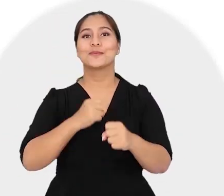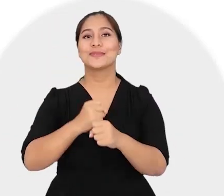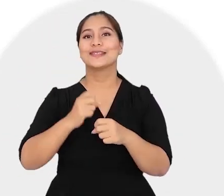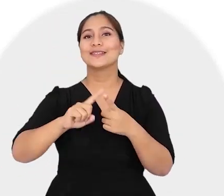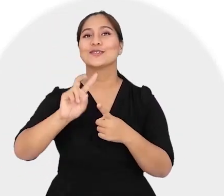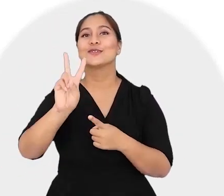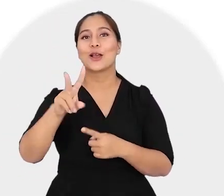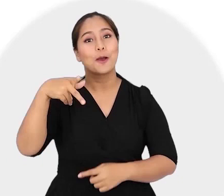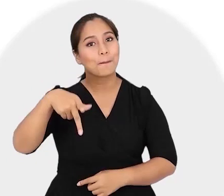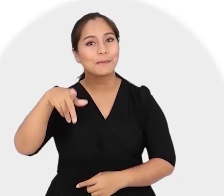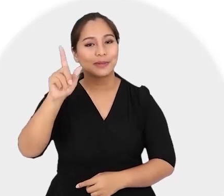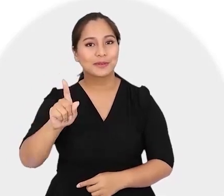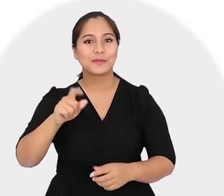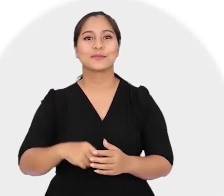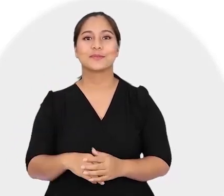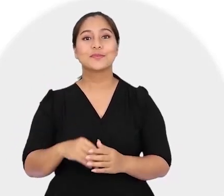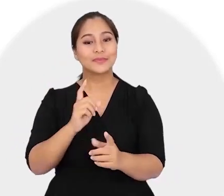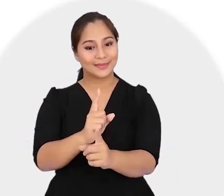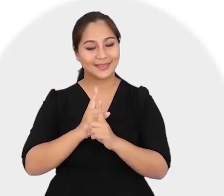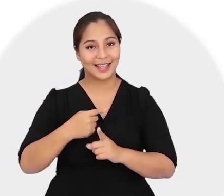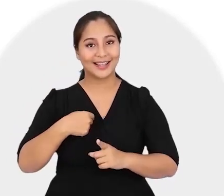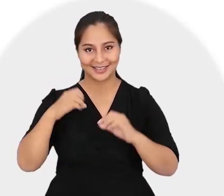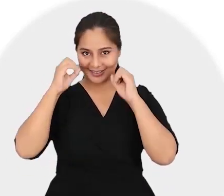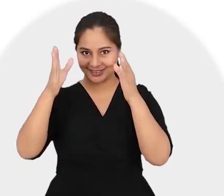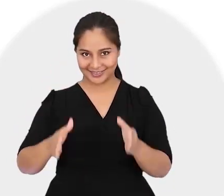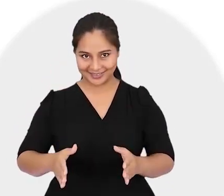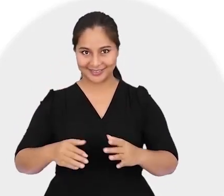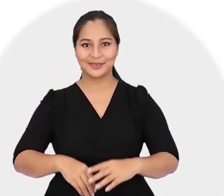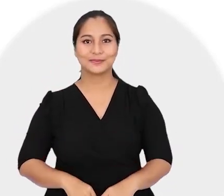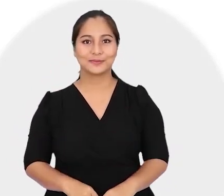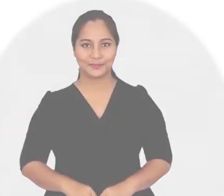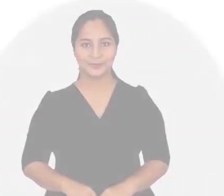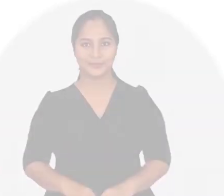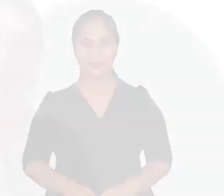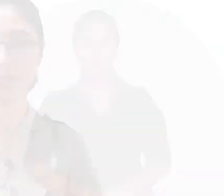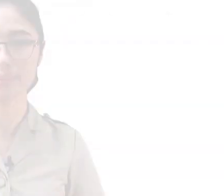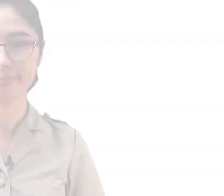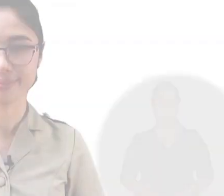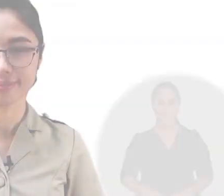วชั้นประถมศึกษาปีที่2จะเป็นแนวใดนั้นไปติดตามน้ำกันเลย